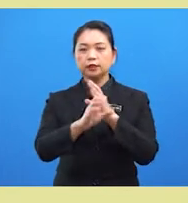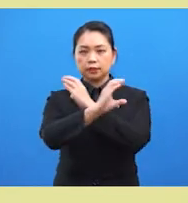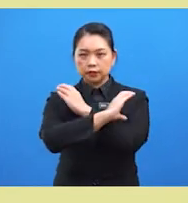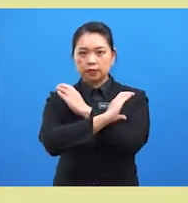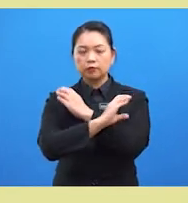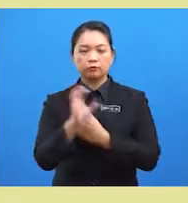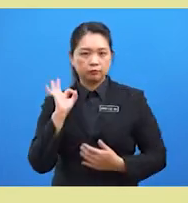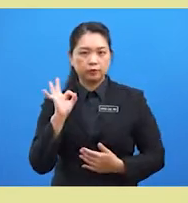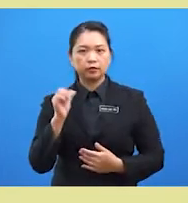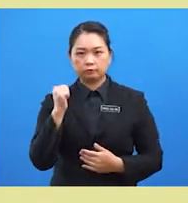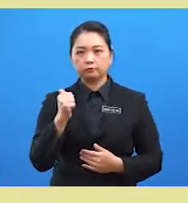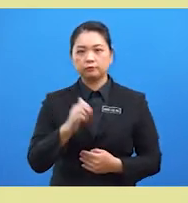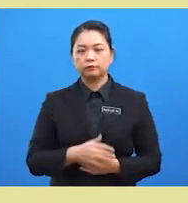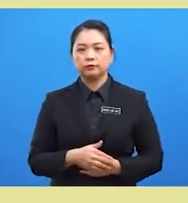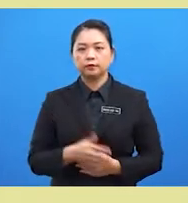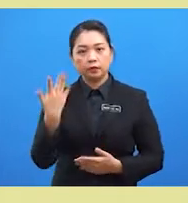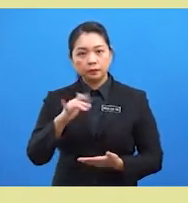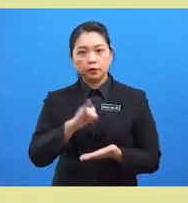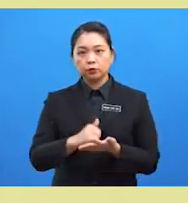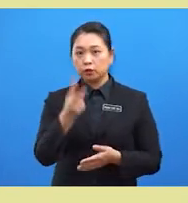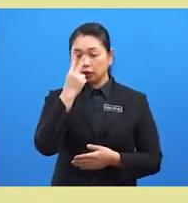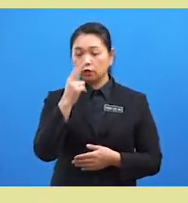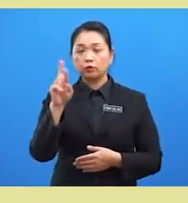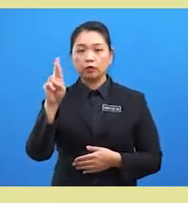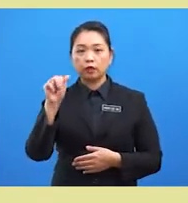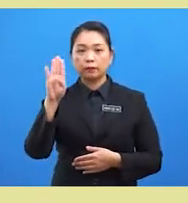Kemudian perhatikan raba pesurinya.